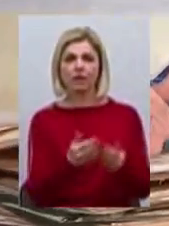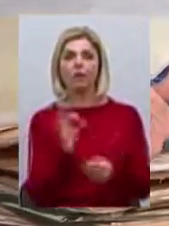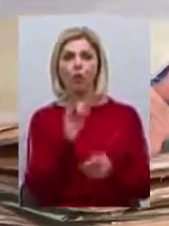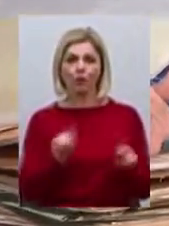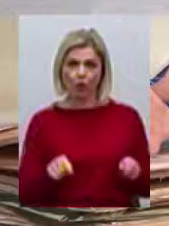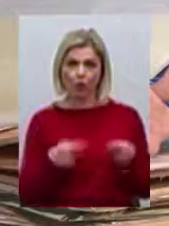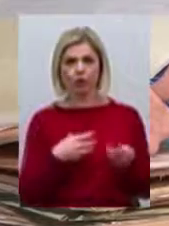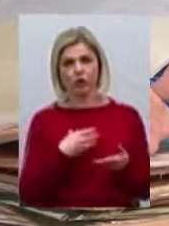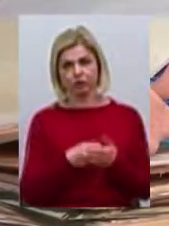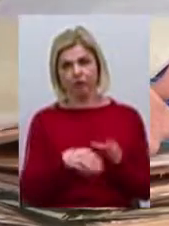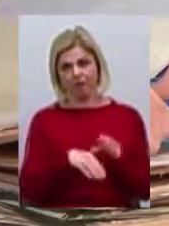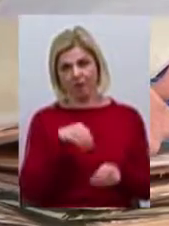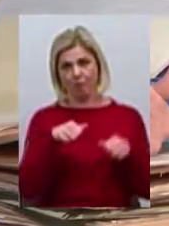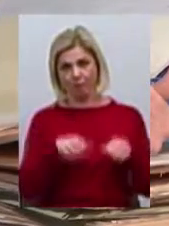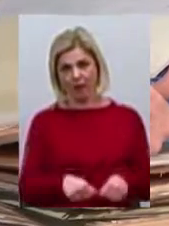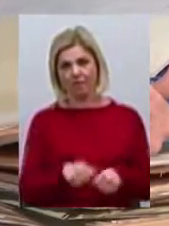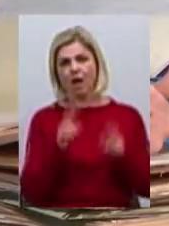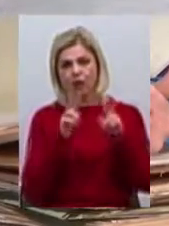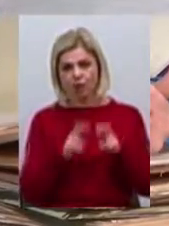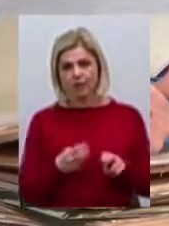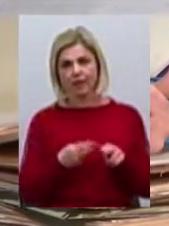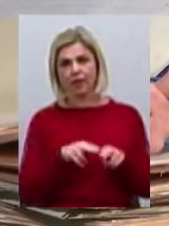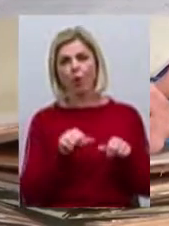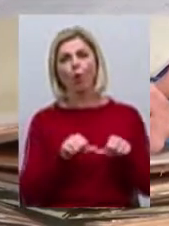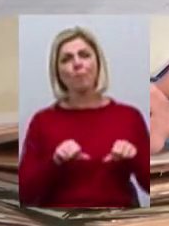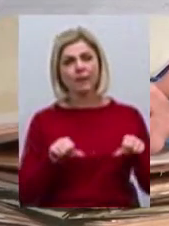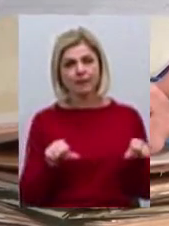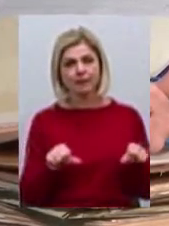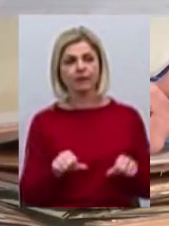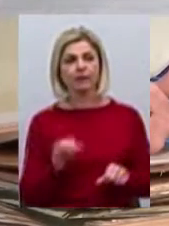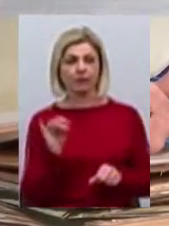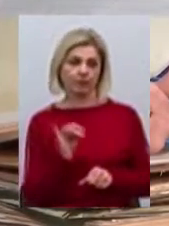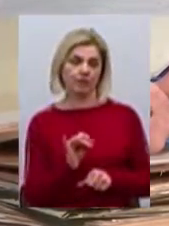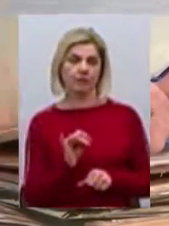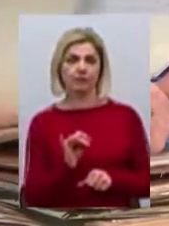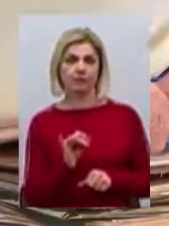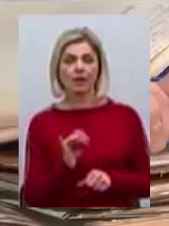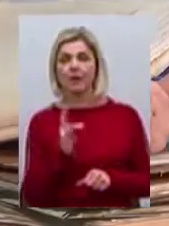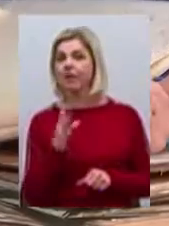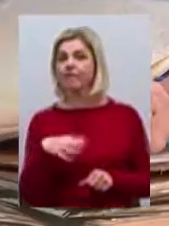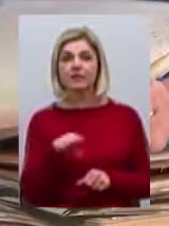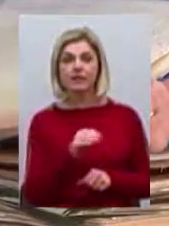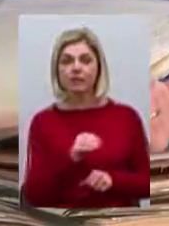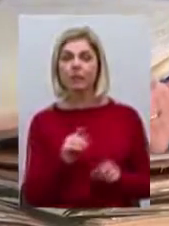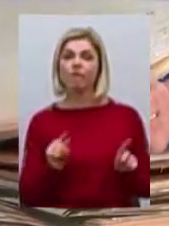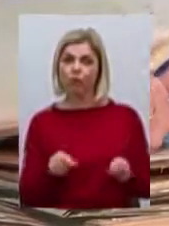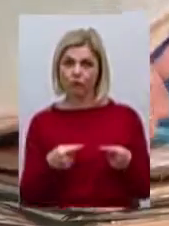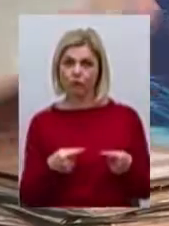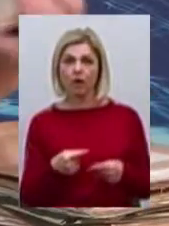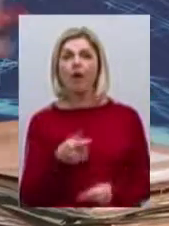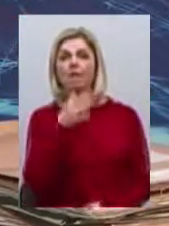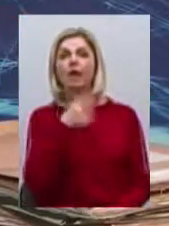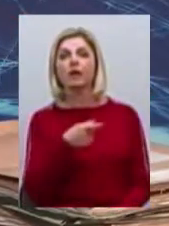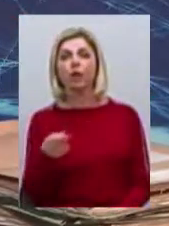поновлення своїх виборчих прав. Розглядали це комісії, от, і не всім поновлювали. Це в який період?